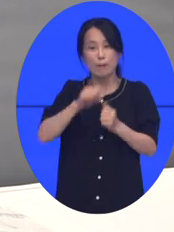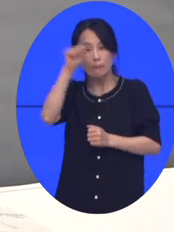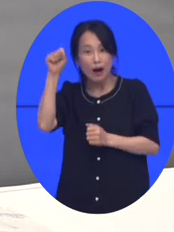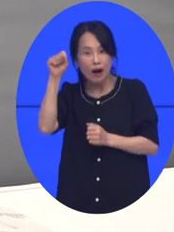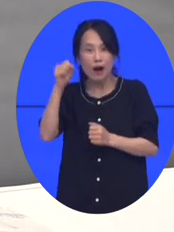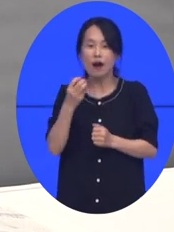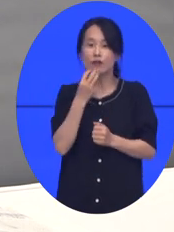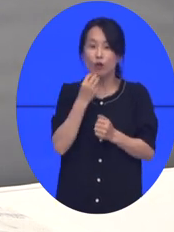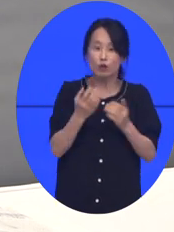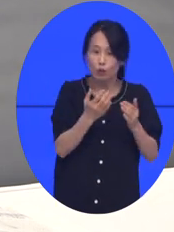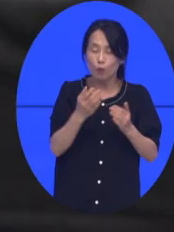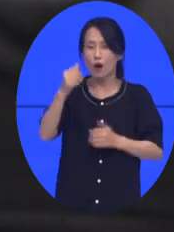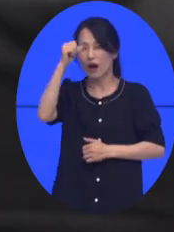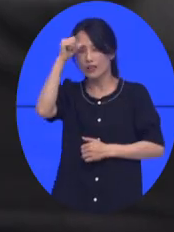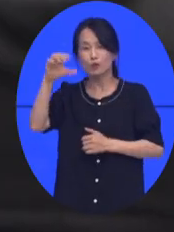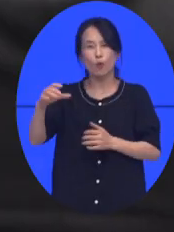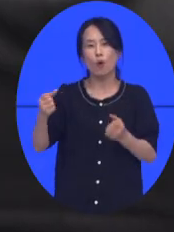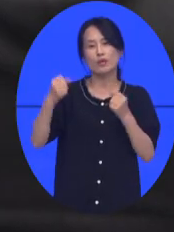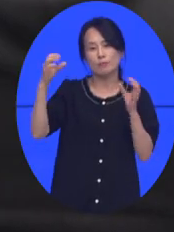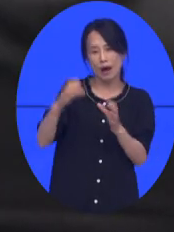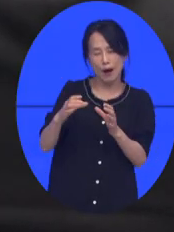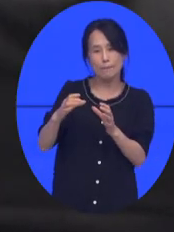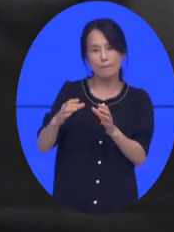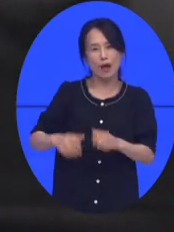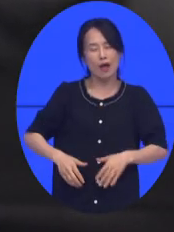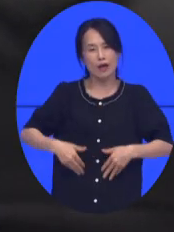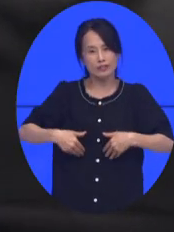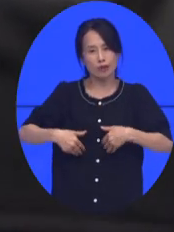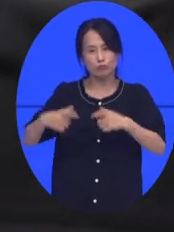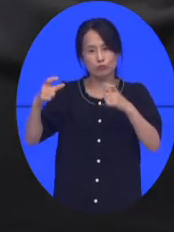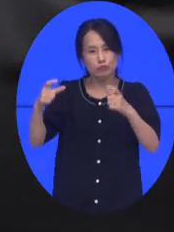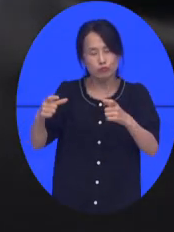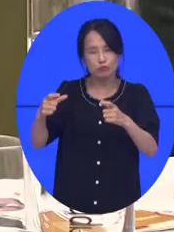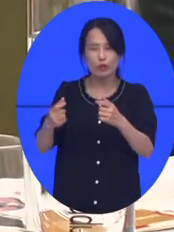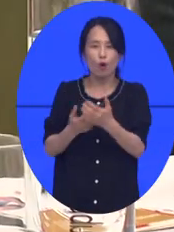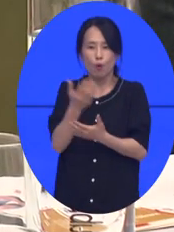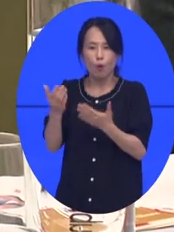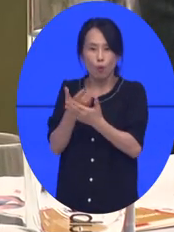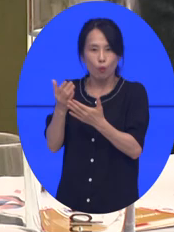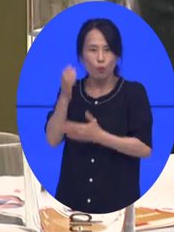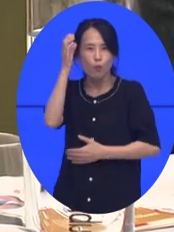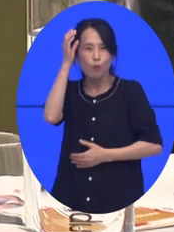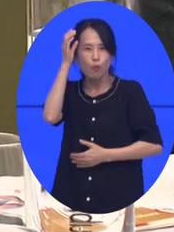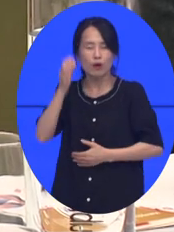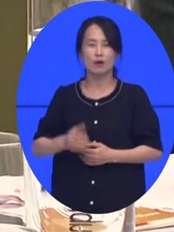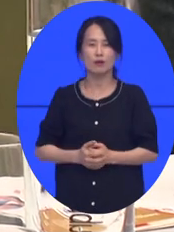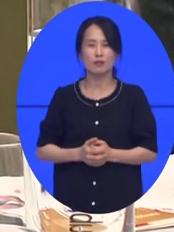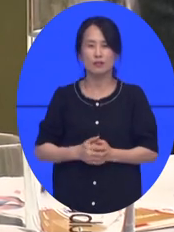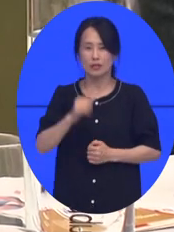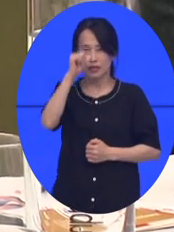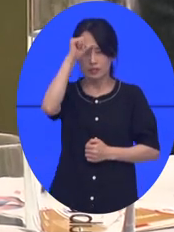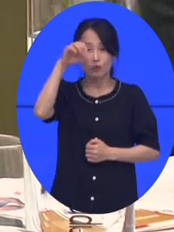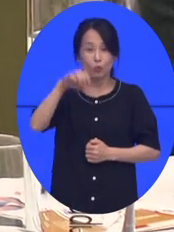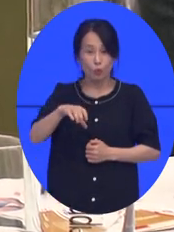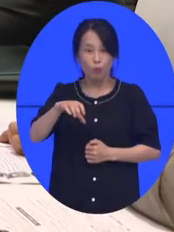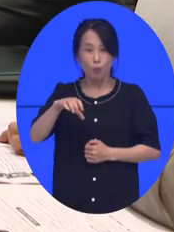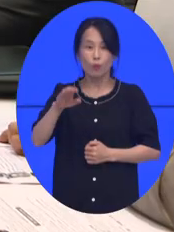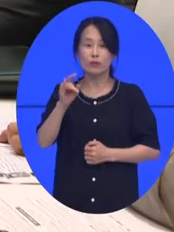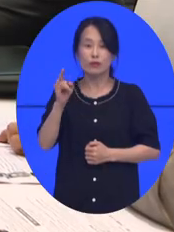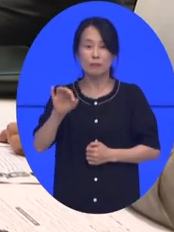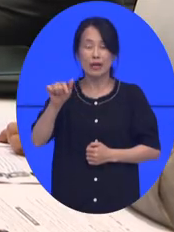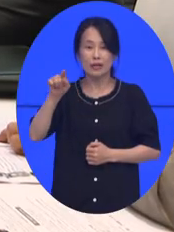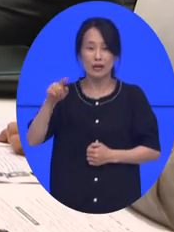경기도와 카르나타 카주에 협력을 통한 남부지역 마케팅 형제 등 인센티브 정책이 기대됩니다 인도 뭄바이에 이어